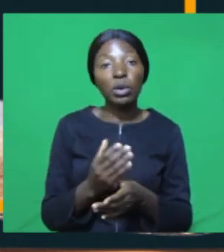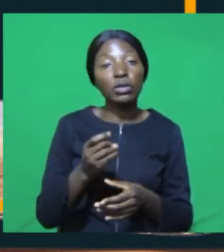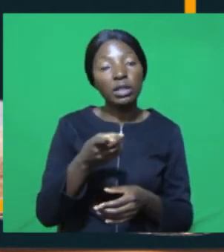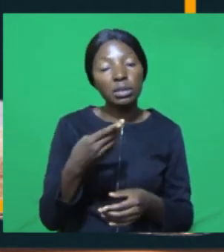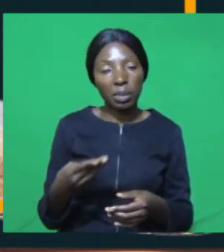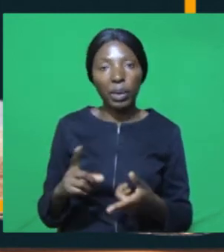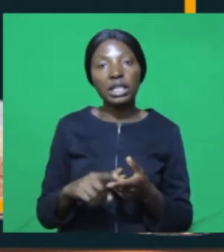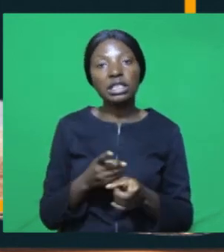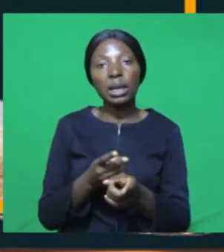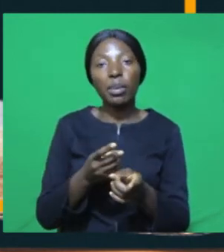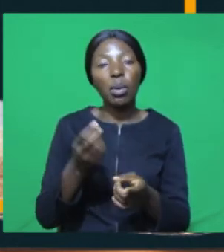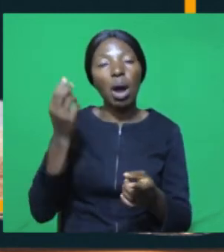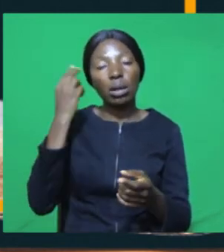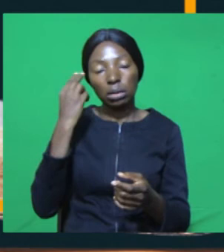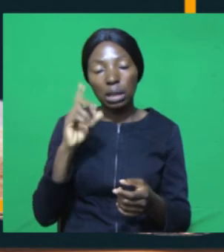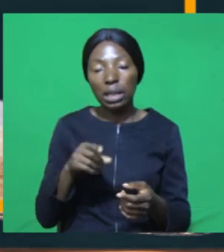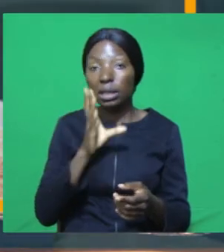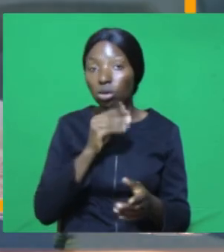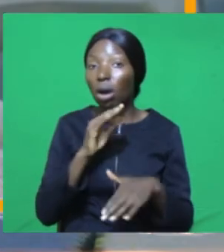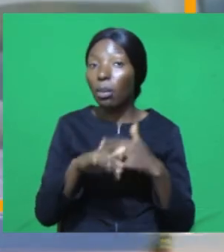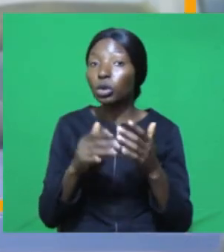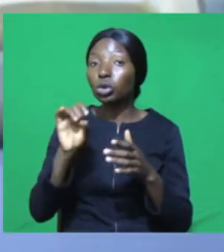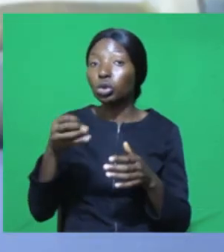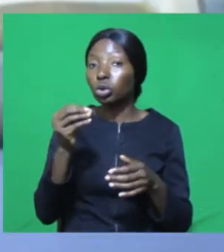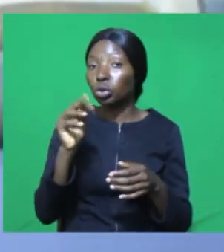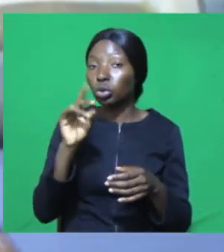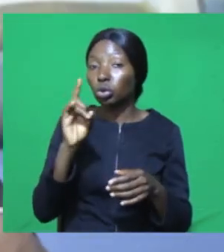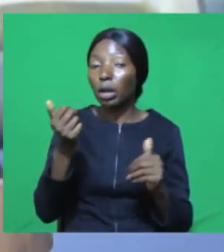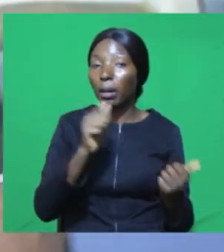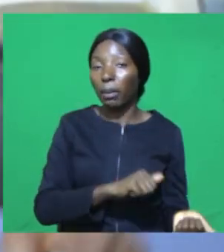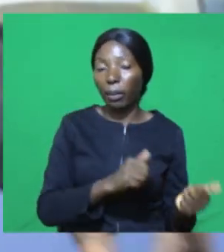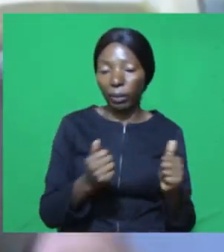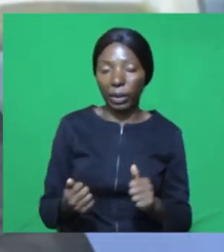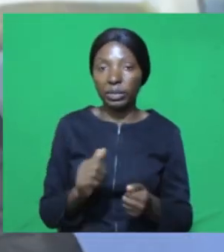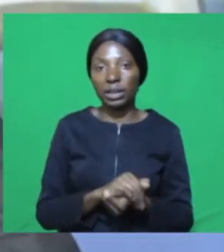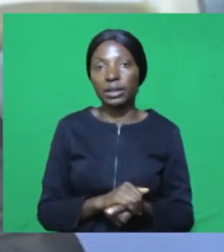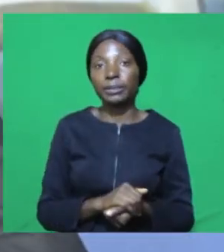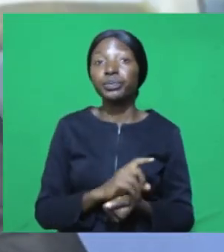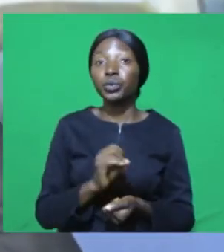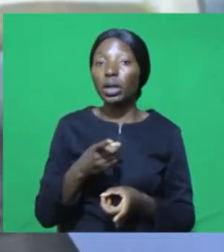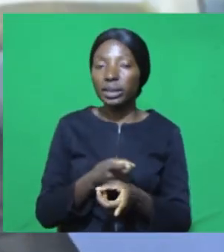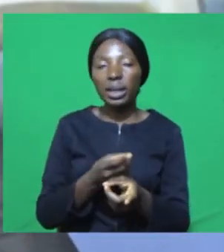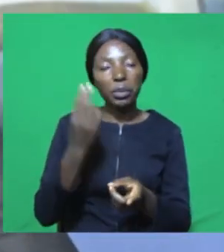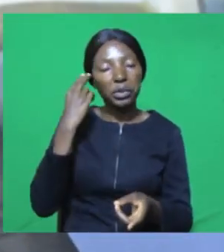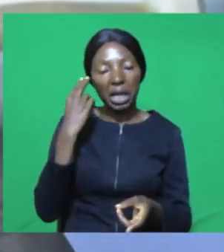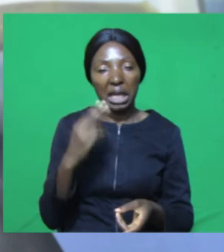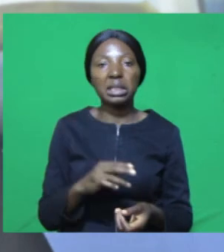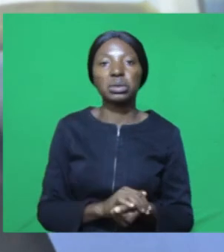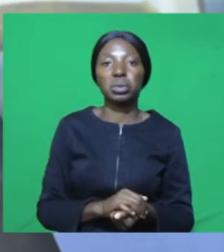Zvino vadzidzi vakanzwisisa kuti wakavaudza zvaJohani Mubhabhatidzi. Andiri kuona vadzidzi vaitonzwisisa sezvavo zvifunge